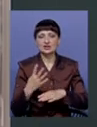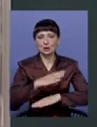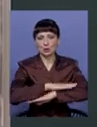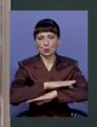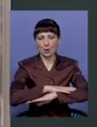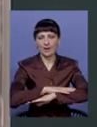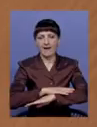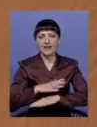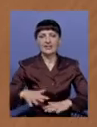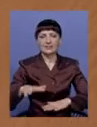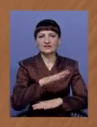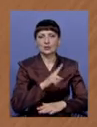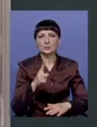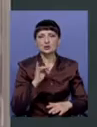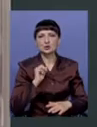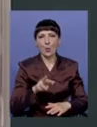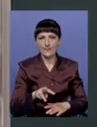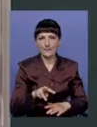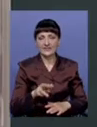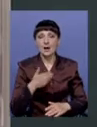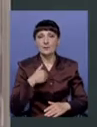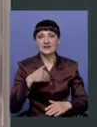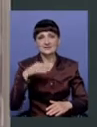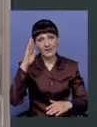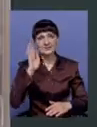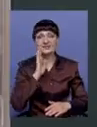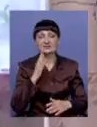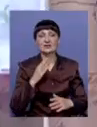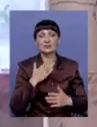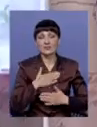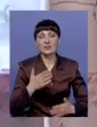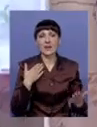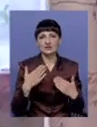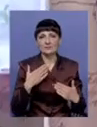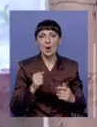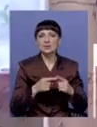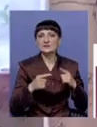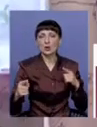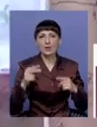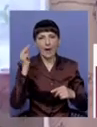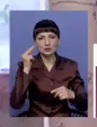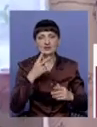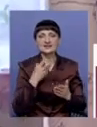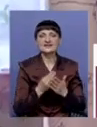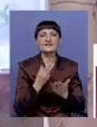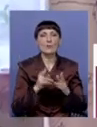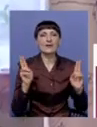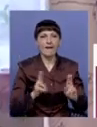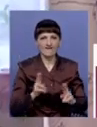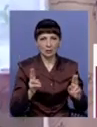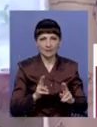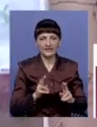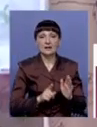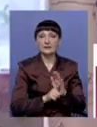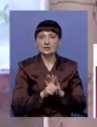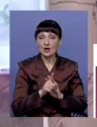на платформе зум мы с ребятами с удовольствием общаемся у дистанционного обучения есть также свои правила и алгоритм